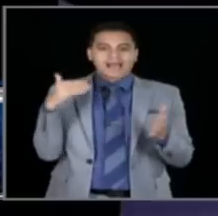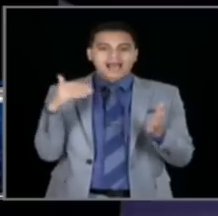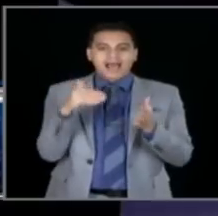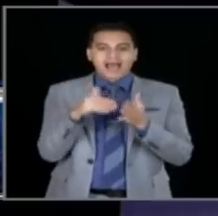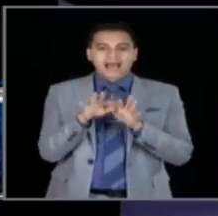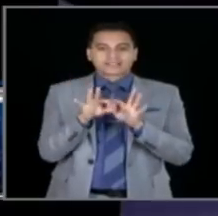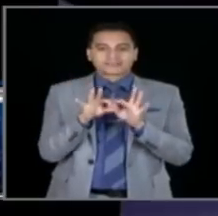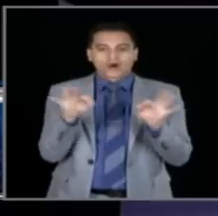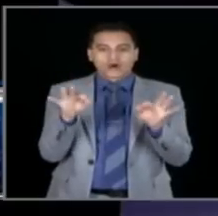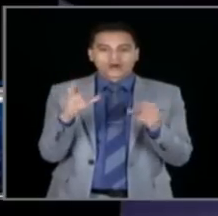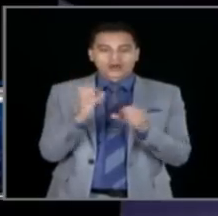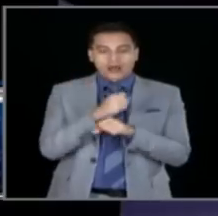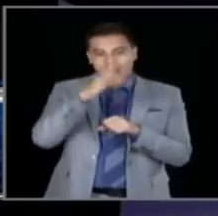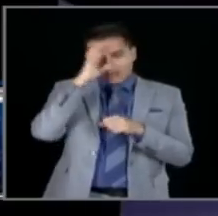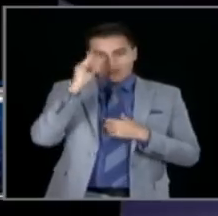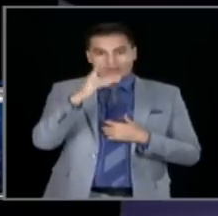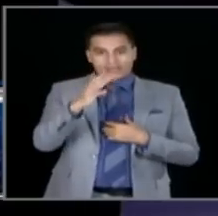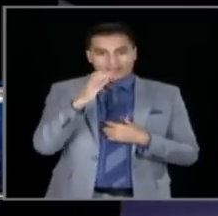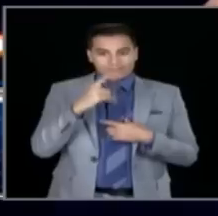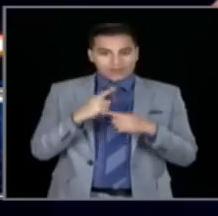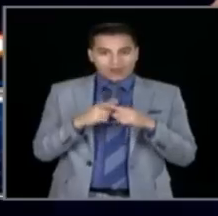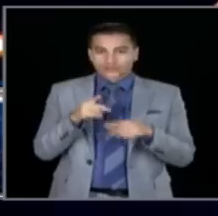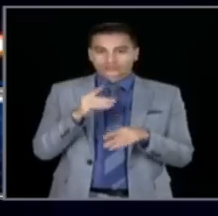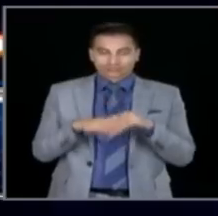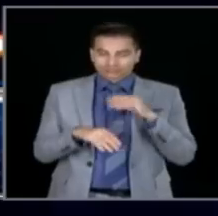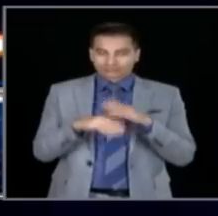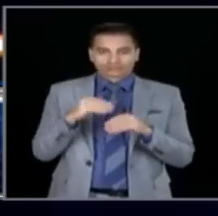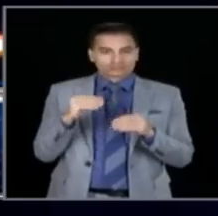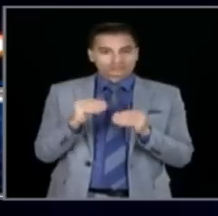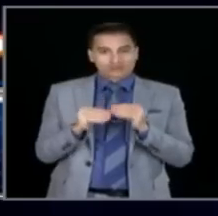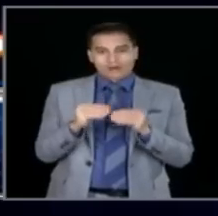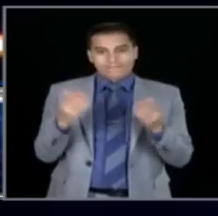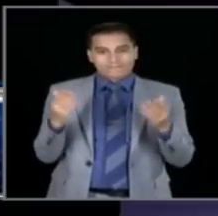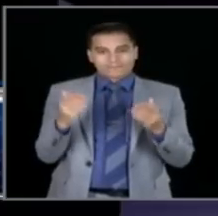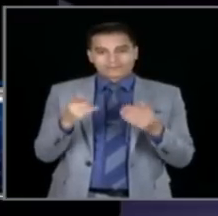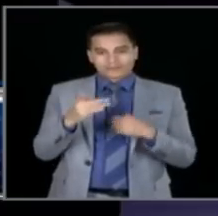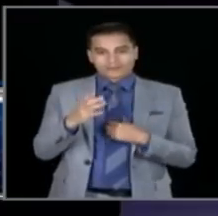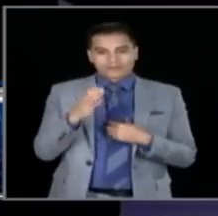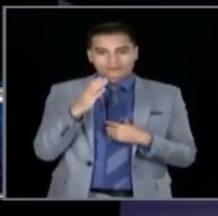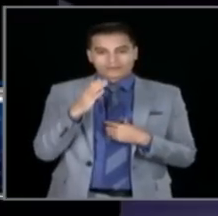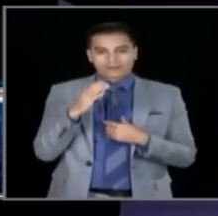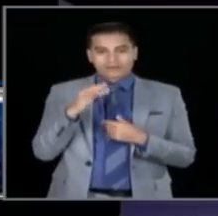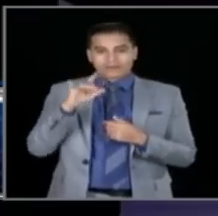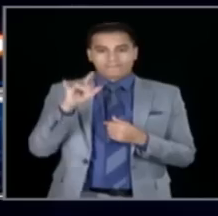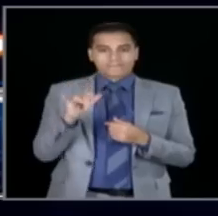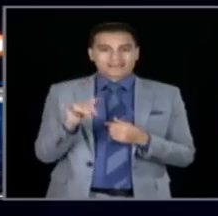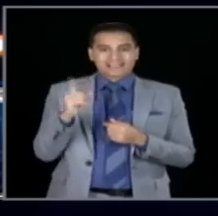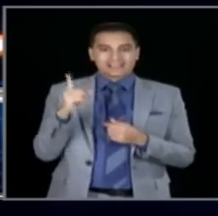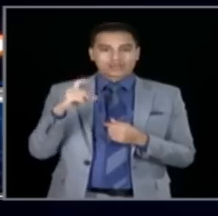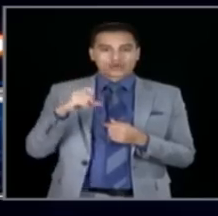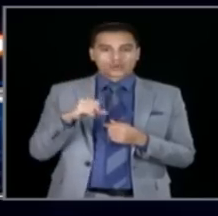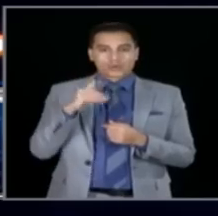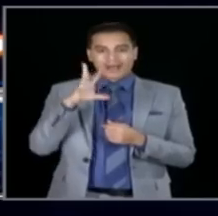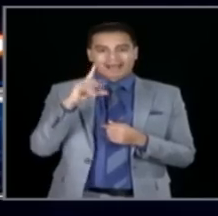برافو عليك. حتى لو إجابتك غلط مش مهم، لازم تحاولوا. أكيد. إجابتك بيرو. بيرو